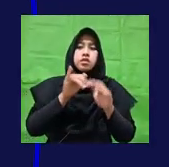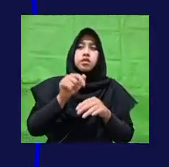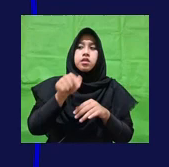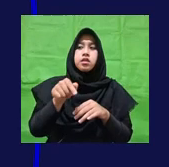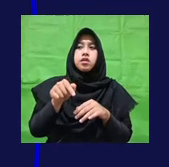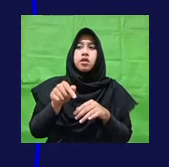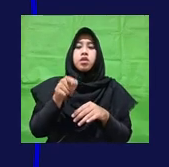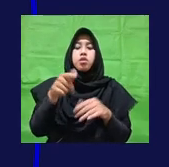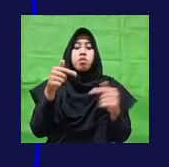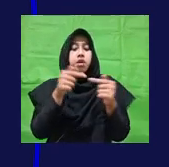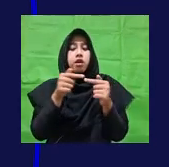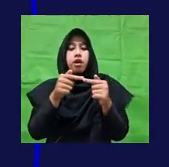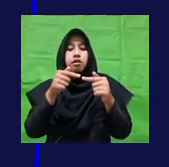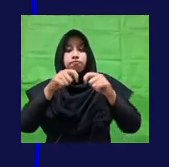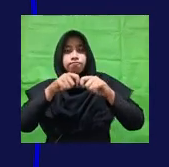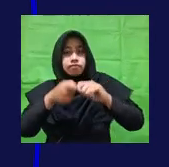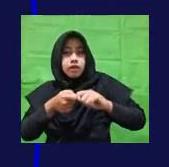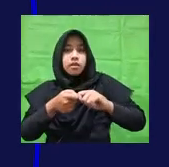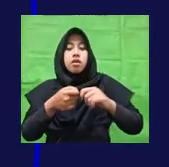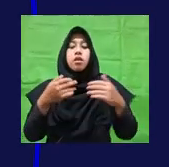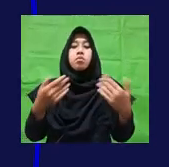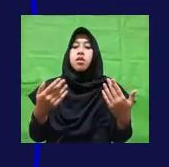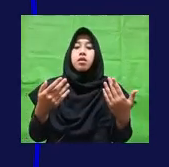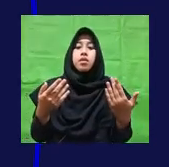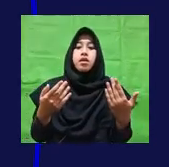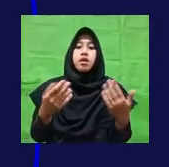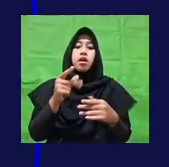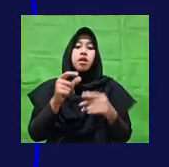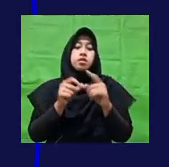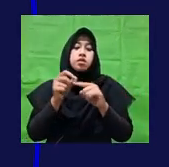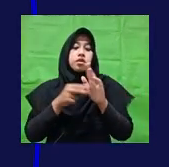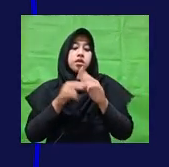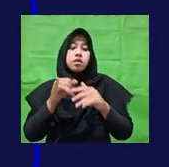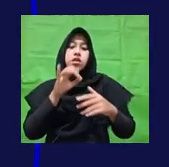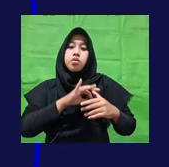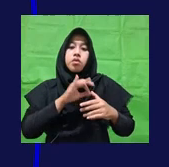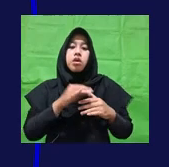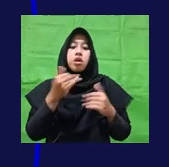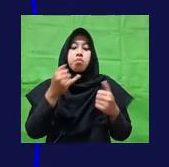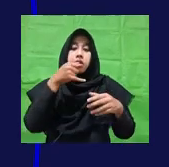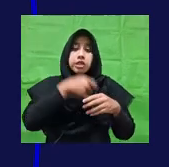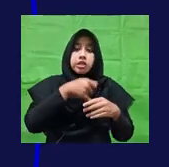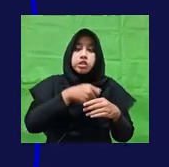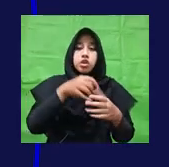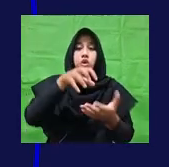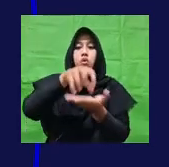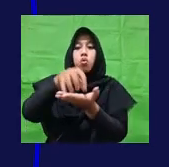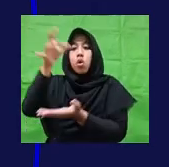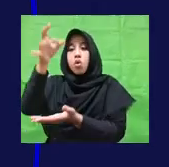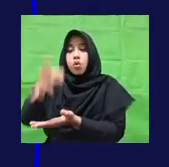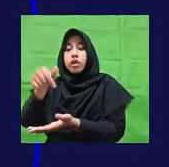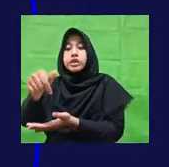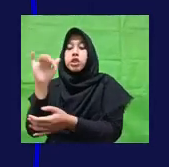dengan bagaimana residensi digunakan untuk juga turut mengisi ruang kota. Dalam hal ini, Yogyakarta yang